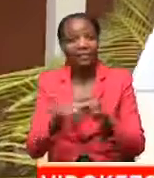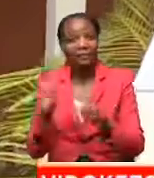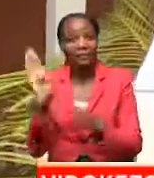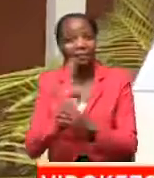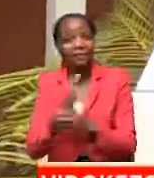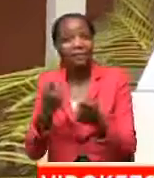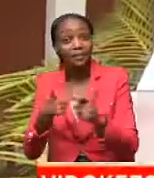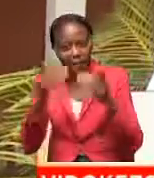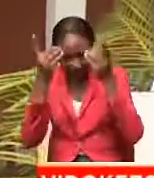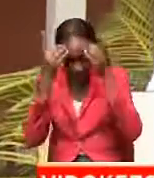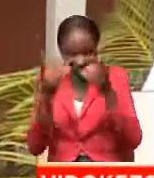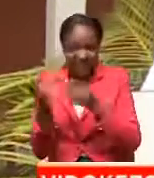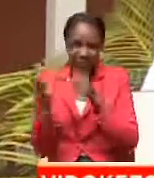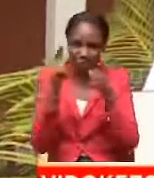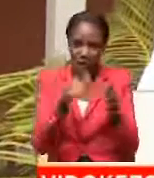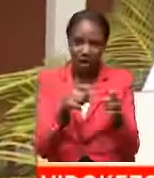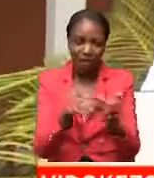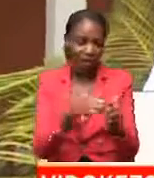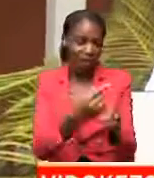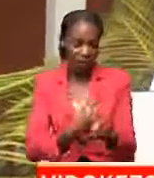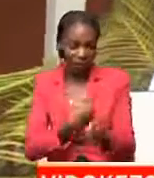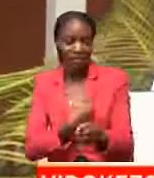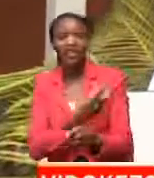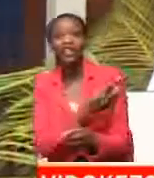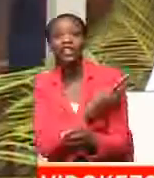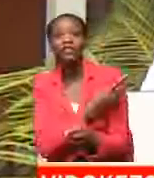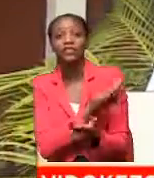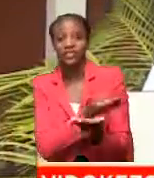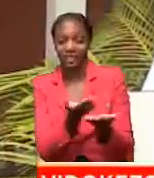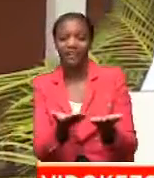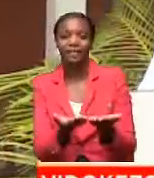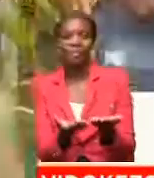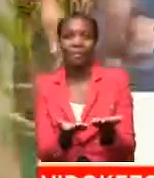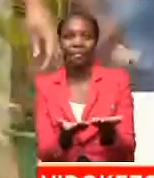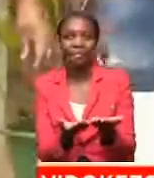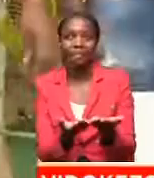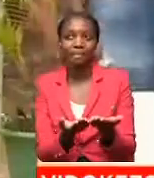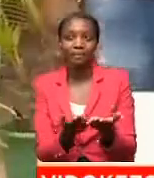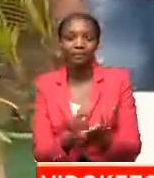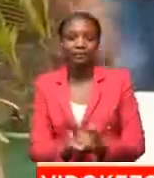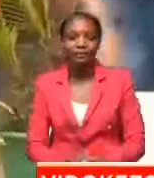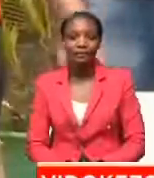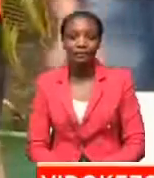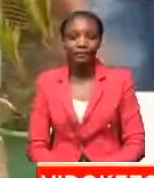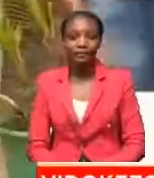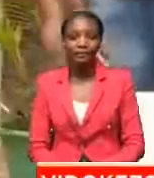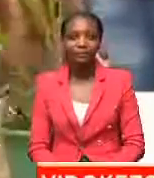lakini walionelea wakuja kwa ground waone front soldiers wanafanya kazi gani. Nikiripoti